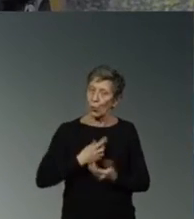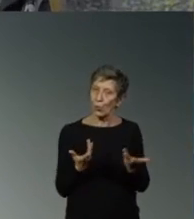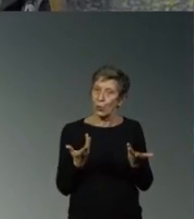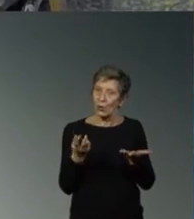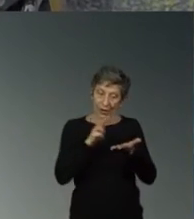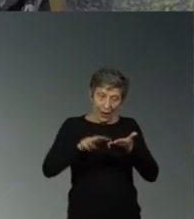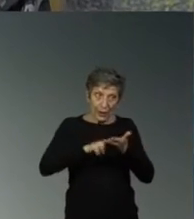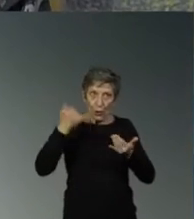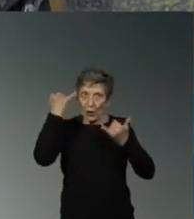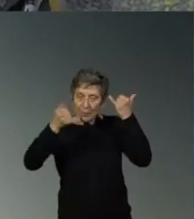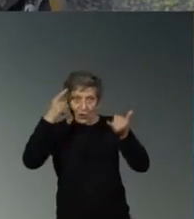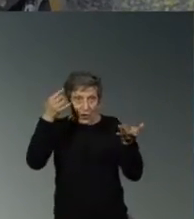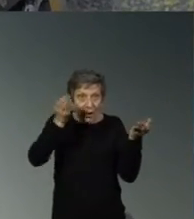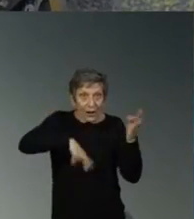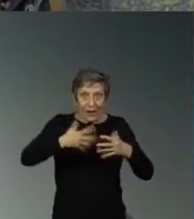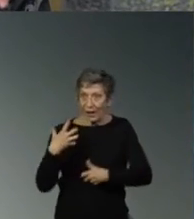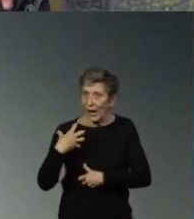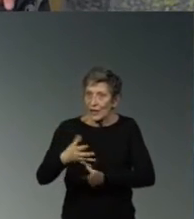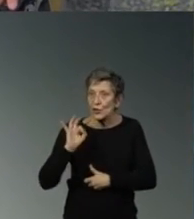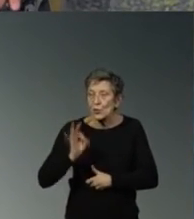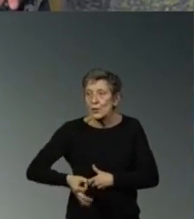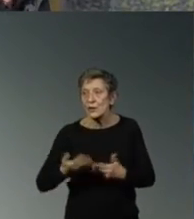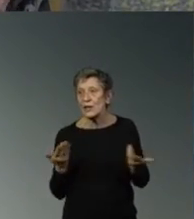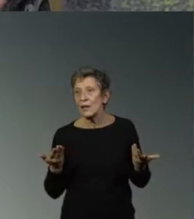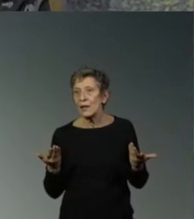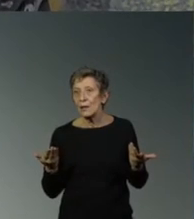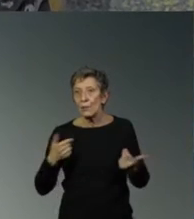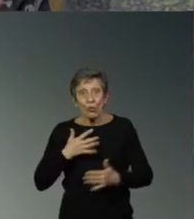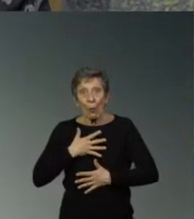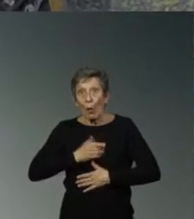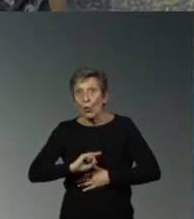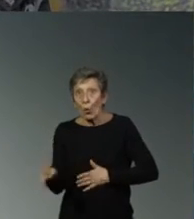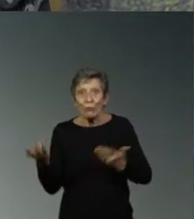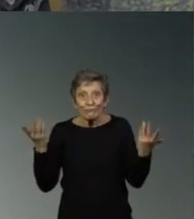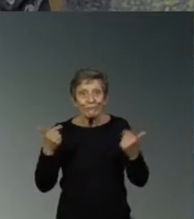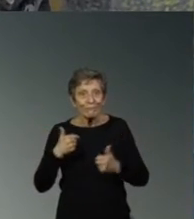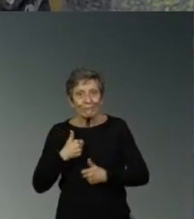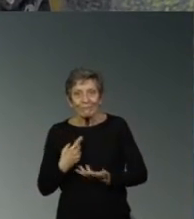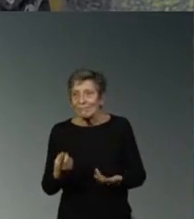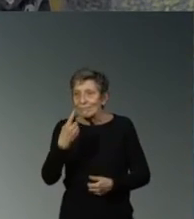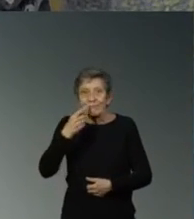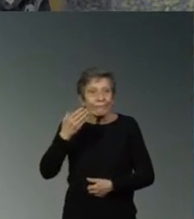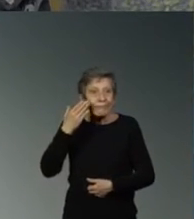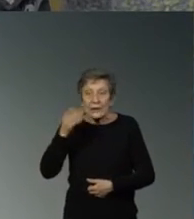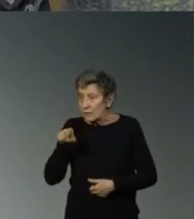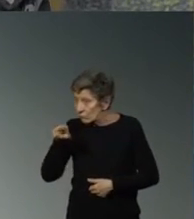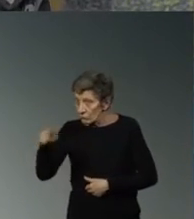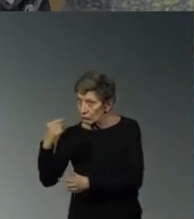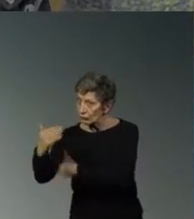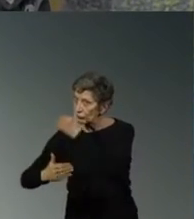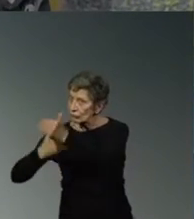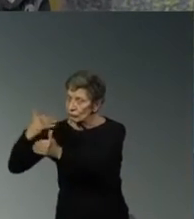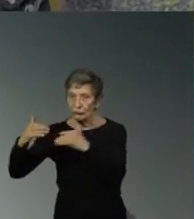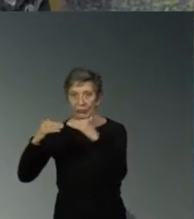qui peut être riche et stimulé. Mais moi, je n'ai pas peur, en fait. Je me dis que même s'il arrive à un bon niveau